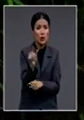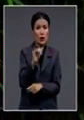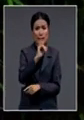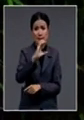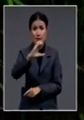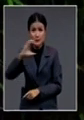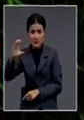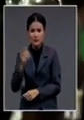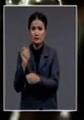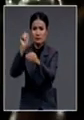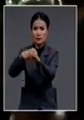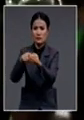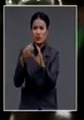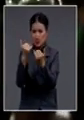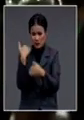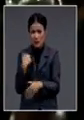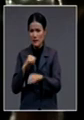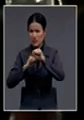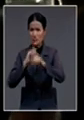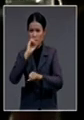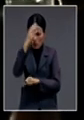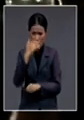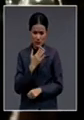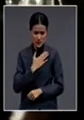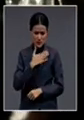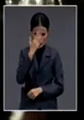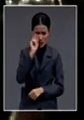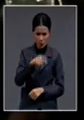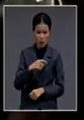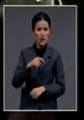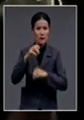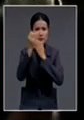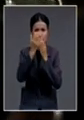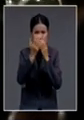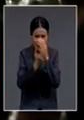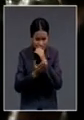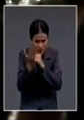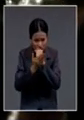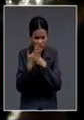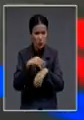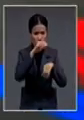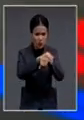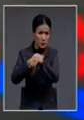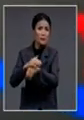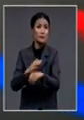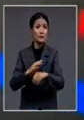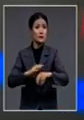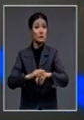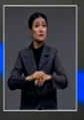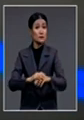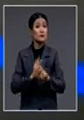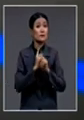นการทำสงครามยาเสพติดภายใต้นโยบายของเขาโดยเมื่อเดือนกุมภาพันธ์นะคะทางศาลอาญาระหว่างประเทศหรือว่า ICC